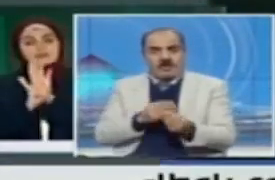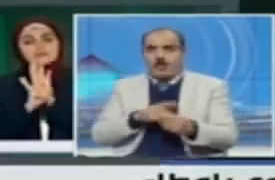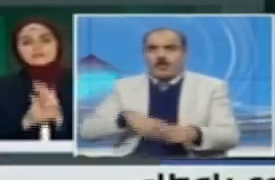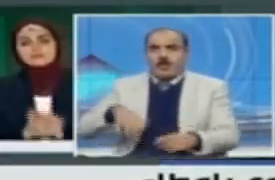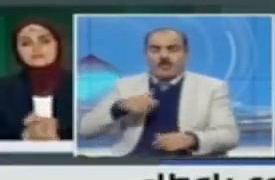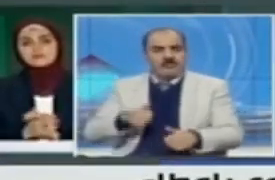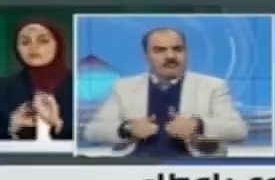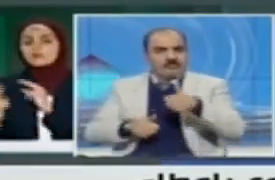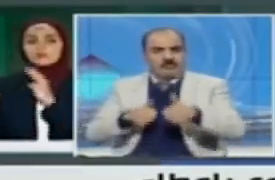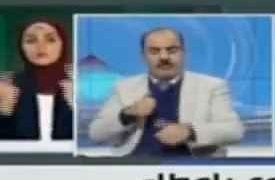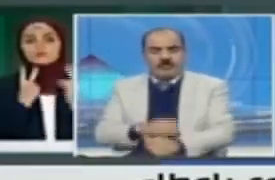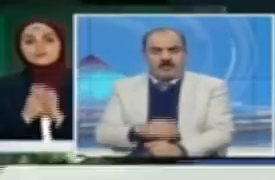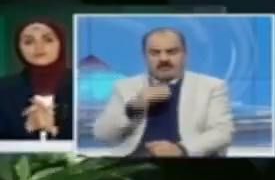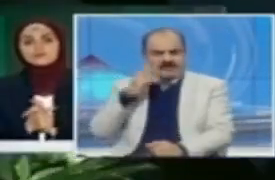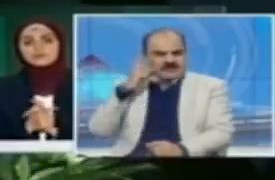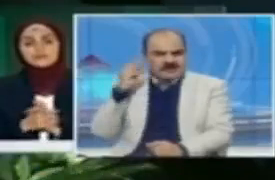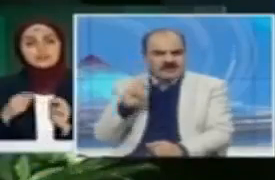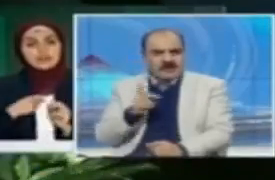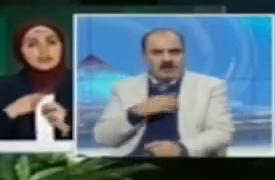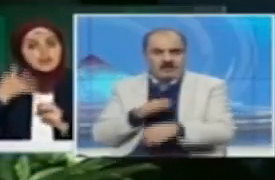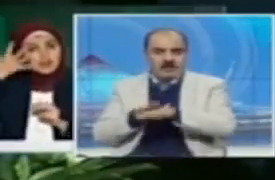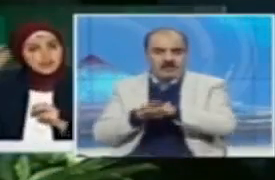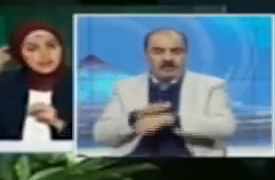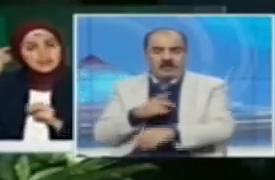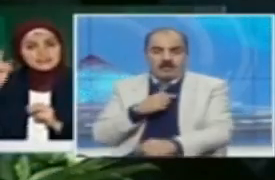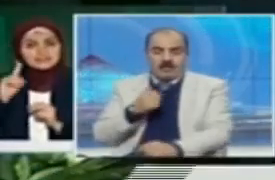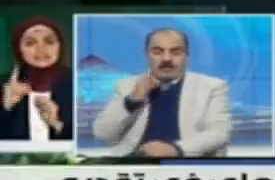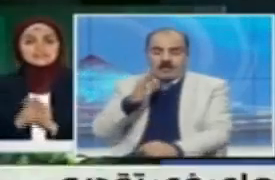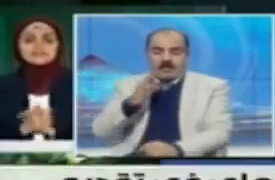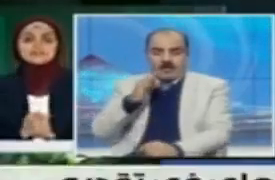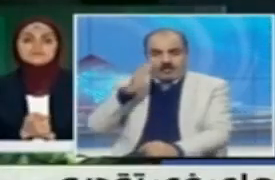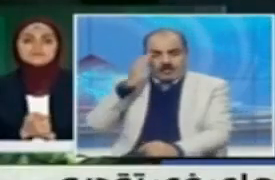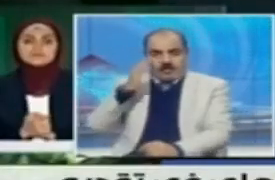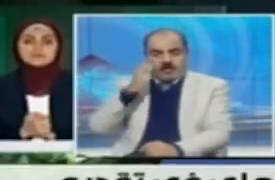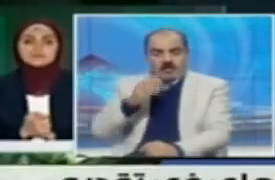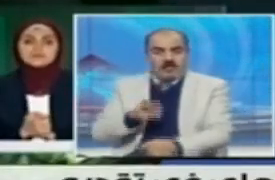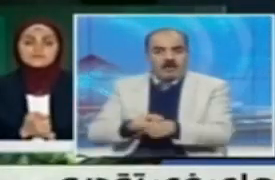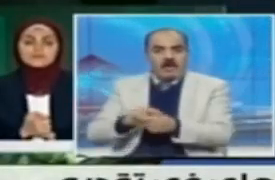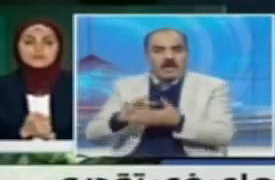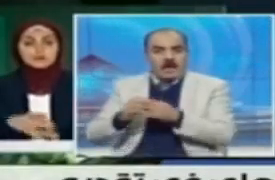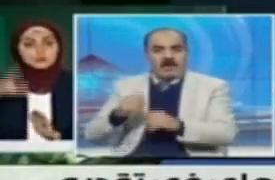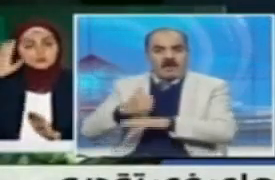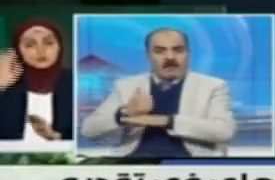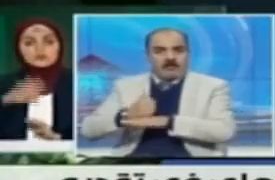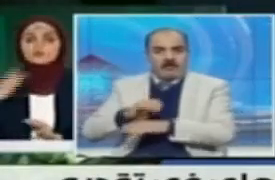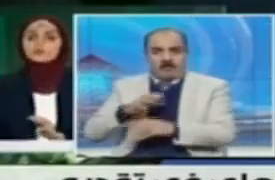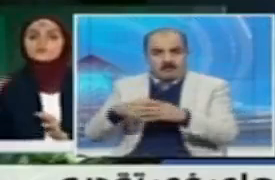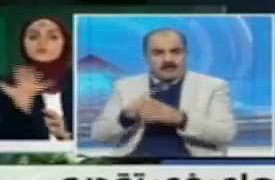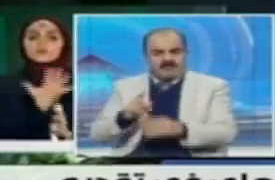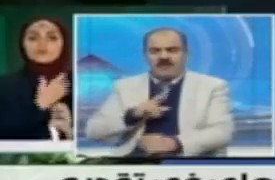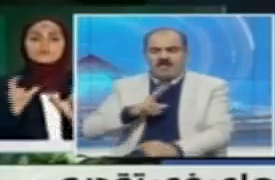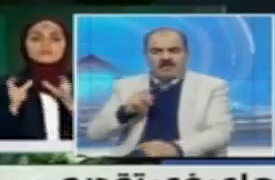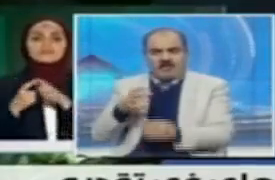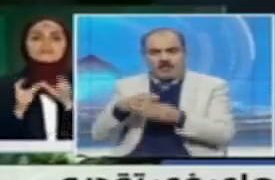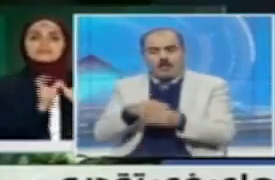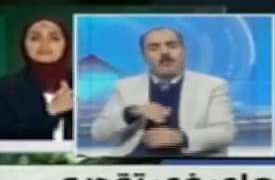التوفيق. ومش عايز انسى ان انا اوجه التحيه والتقدير لكل الكيانات اللي بتمثل، مش التحالف بس، مش اللي جوه